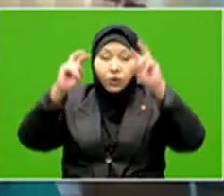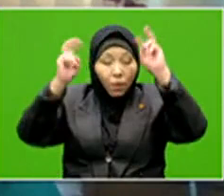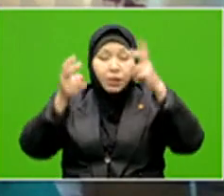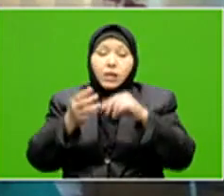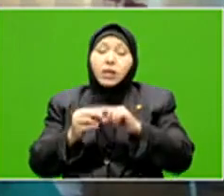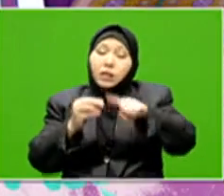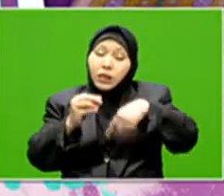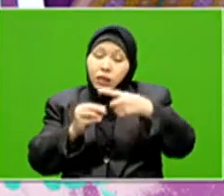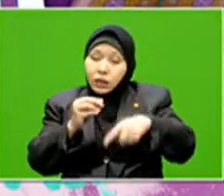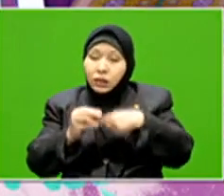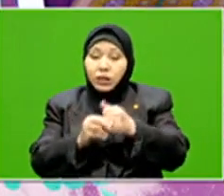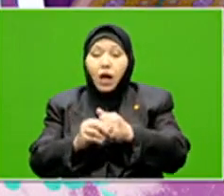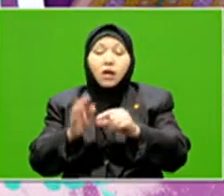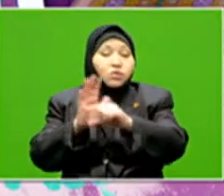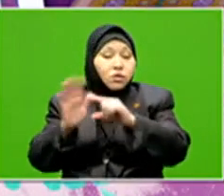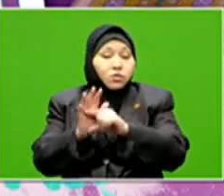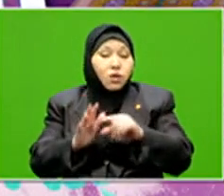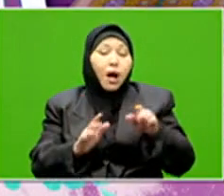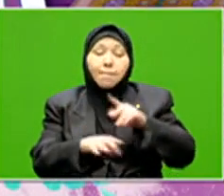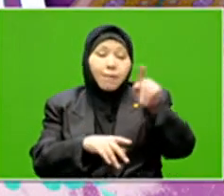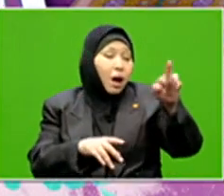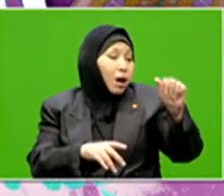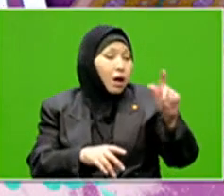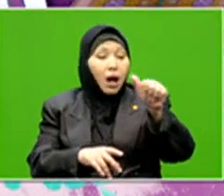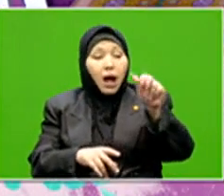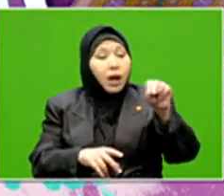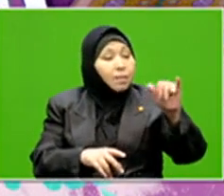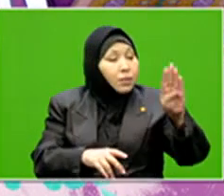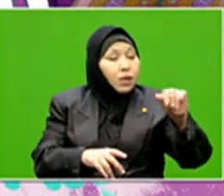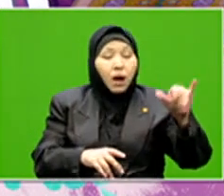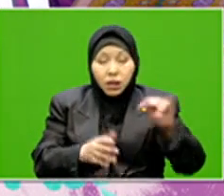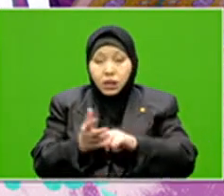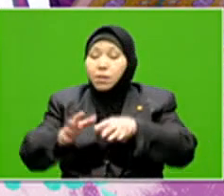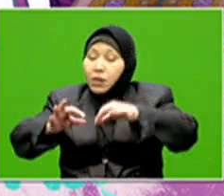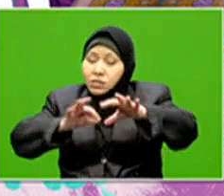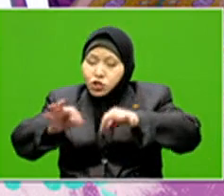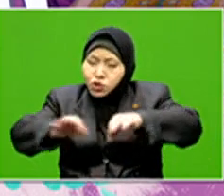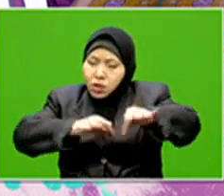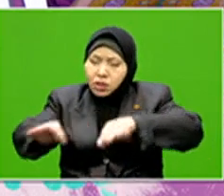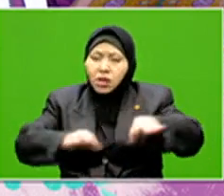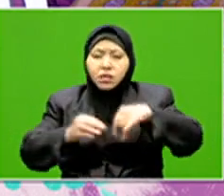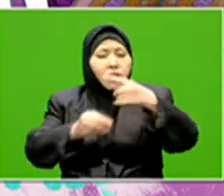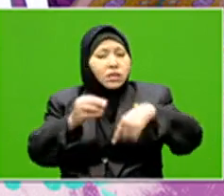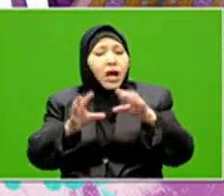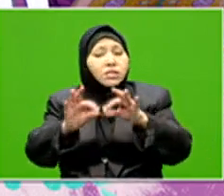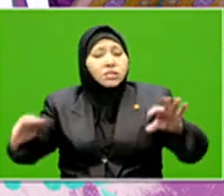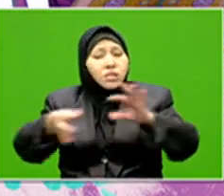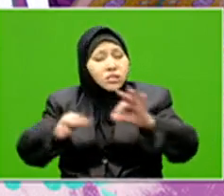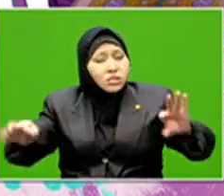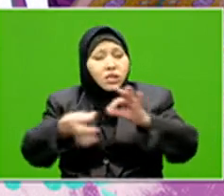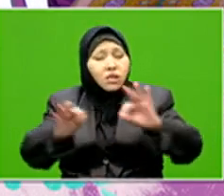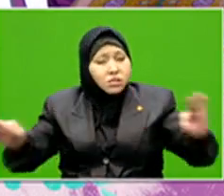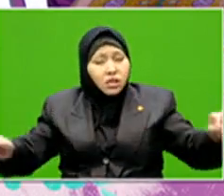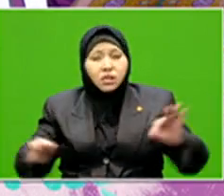berkenaan tentang surah-surah para anbiya ini. Baik, terima kasih ucapkan pada Ustaz Syamsul ya, menceritakan tadi tentang kisah-kisah rasul ini, anbiya